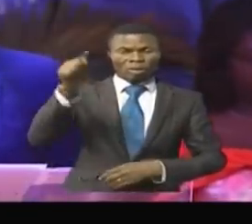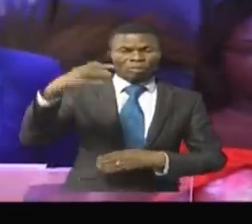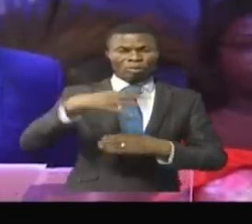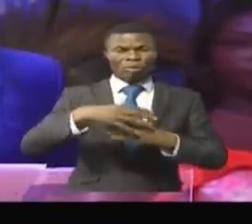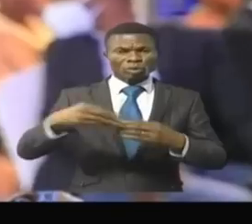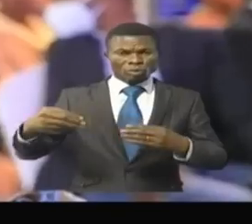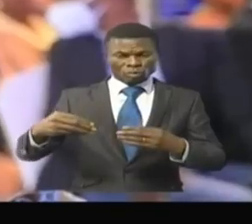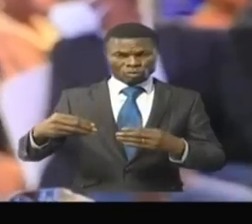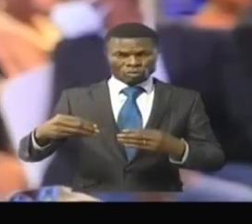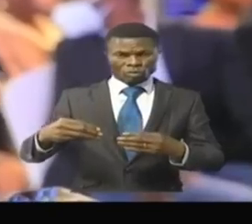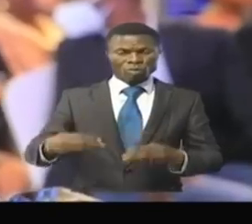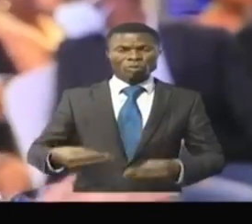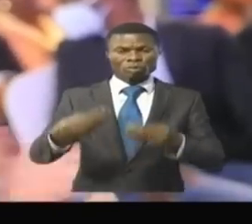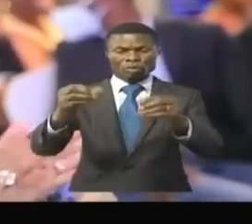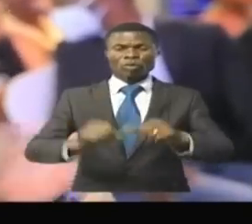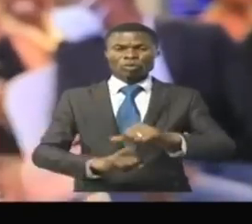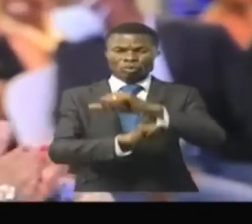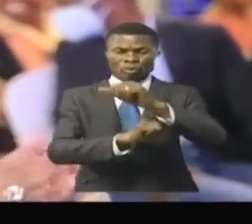dollars